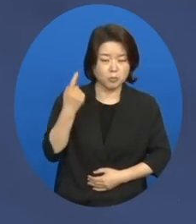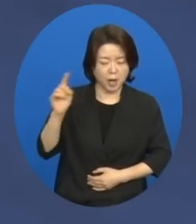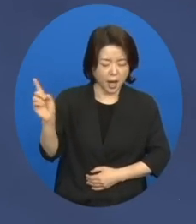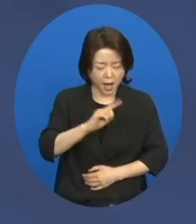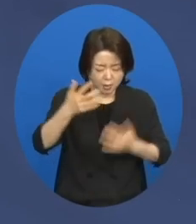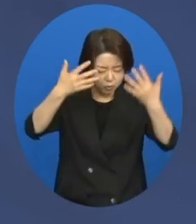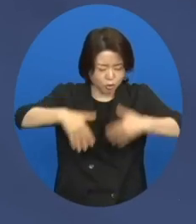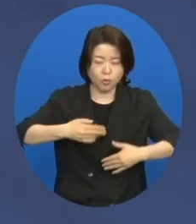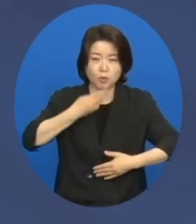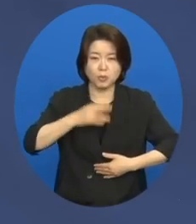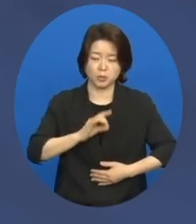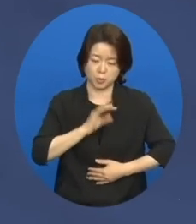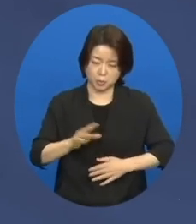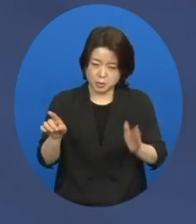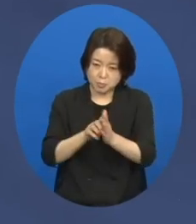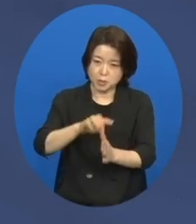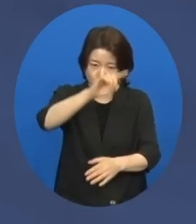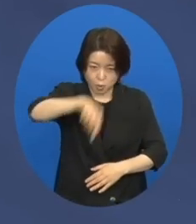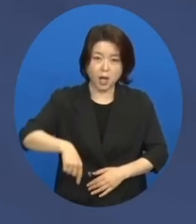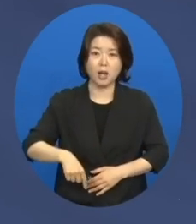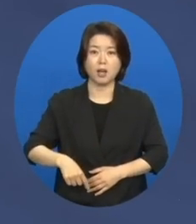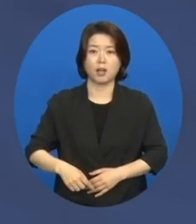없이 오직 믿음으로 나오라는 거예요.